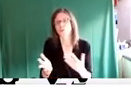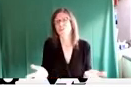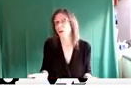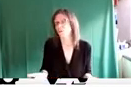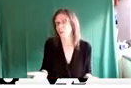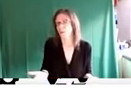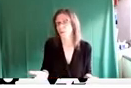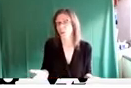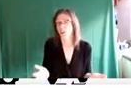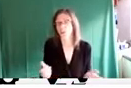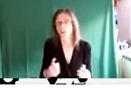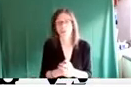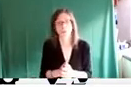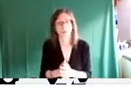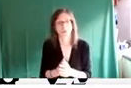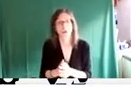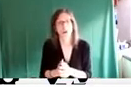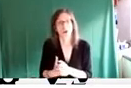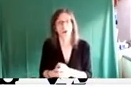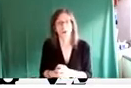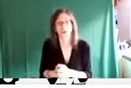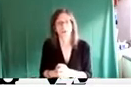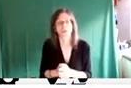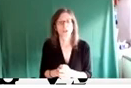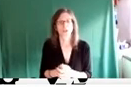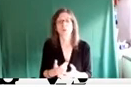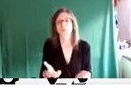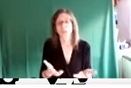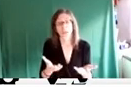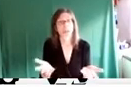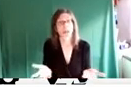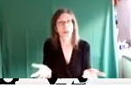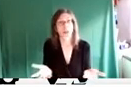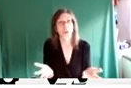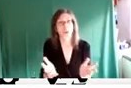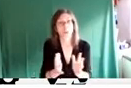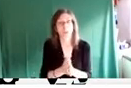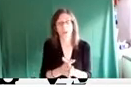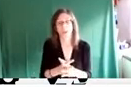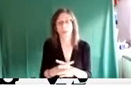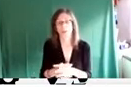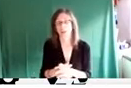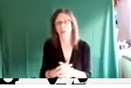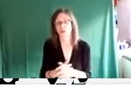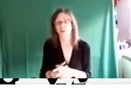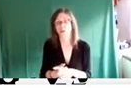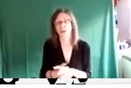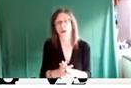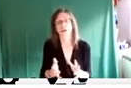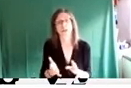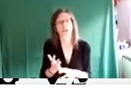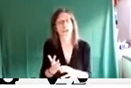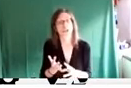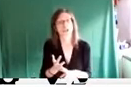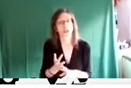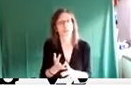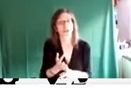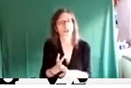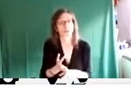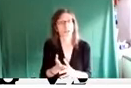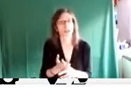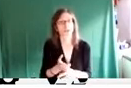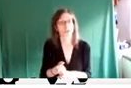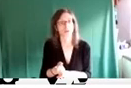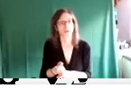Attribuer une licence à ces données, c'est possible. Diffuser tout le matériel, comme on a mentionné avec la question tout à l'heure, les données, le script,